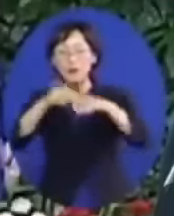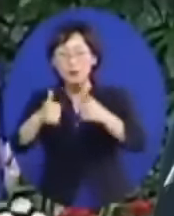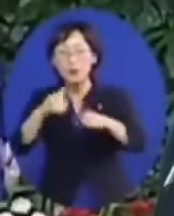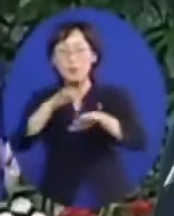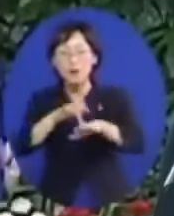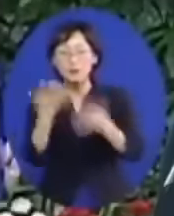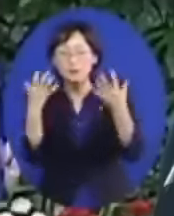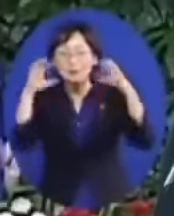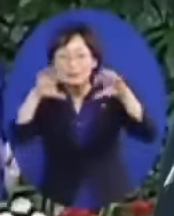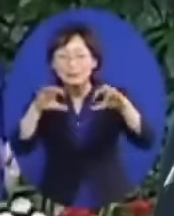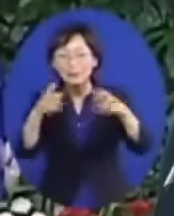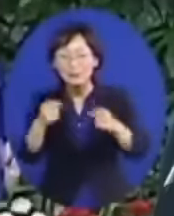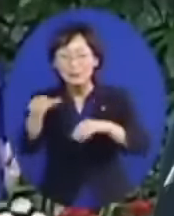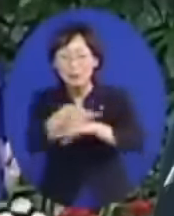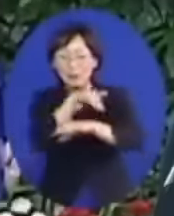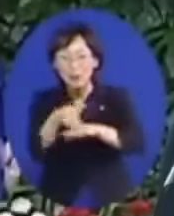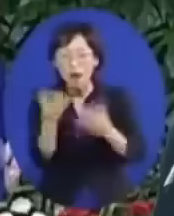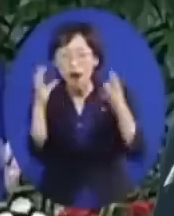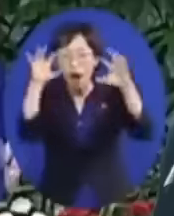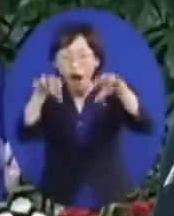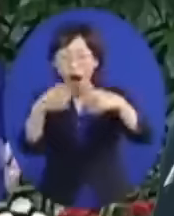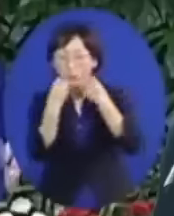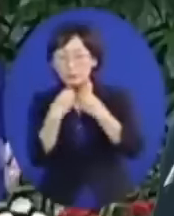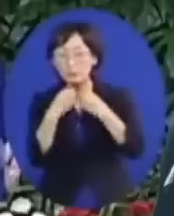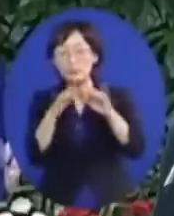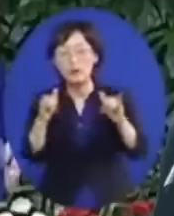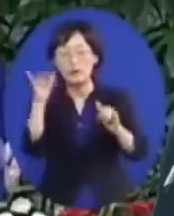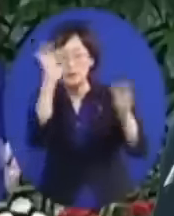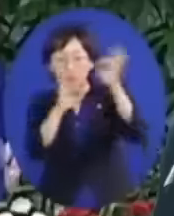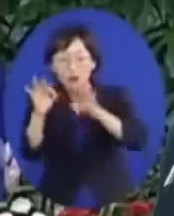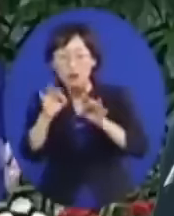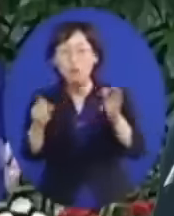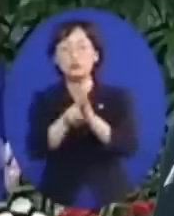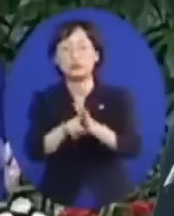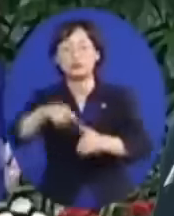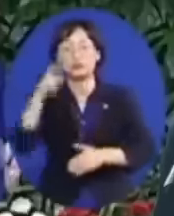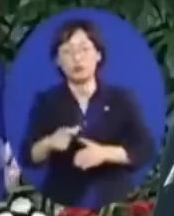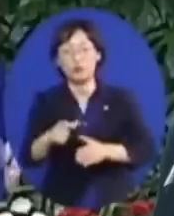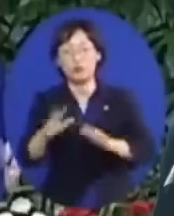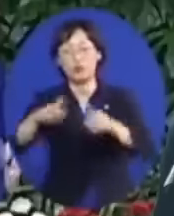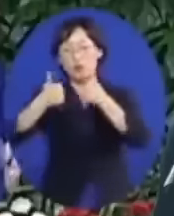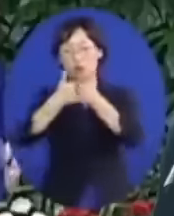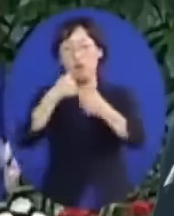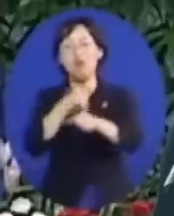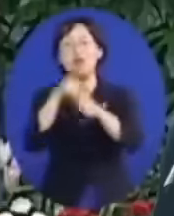사자같이 돌아다니며 삼킬 자를 찾나니 너희는 믿음을 굳건히 하여 그를 대적하라.